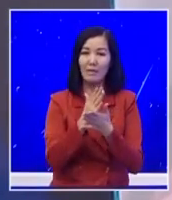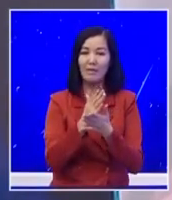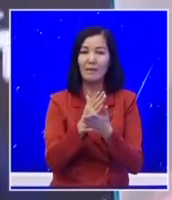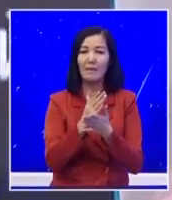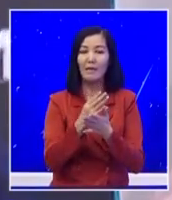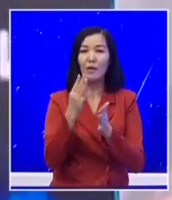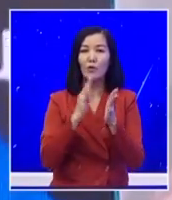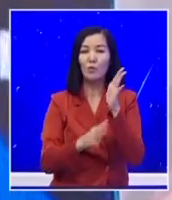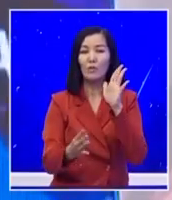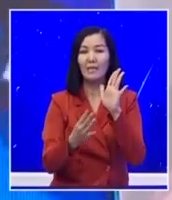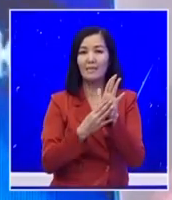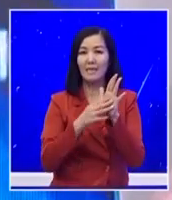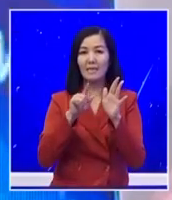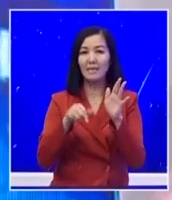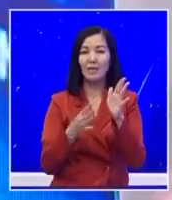пациенттердің